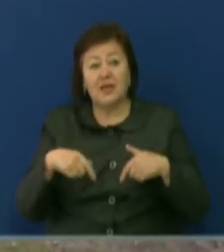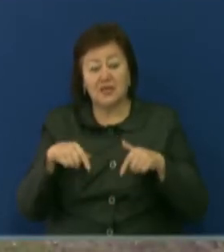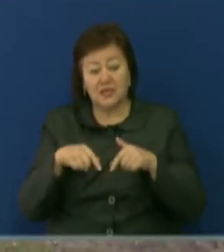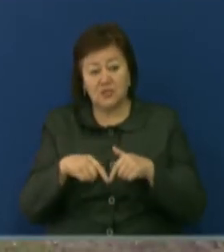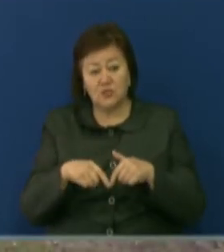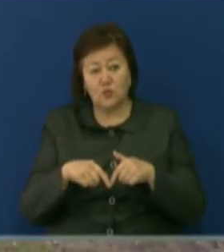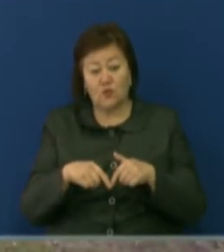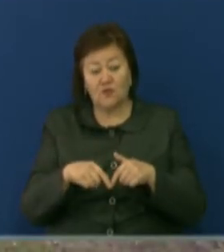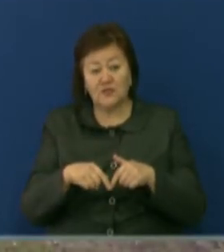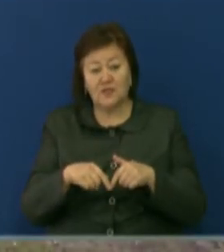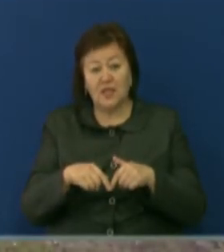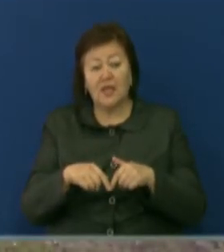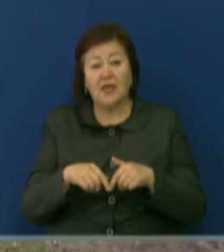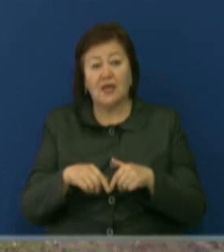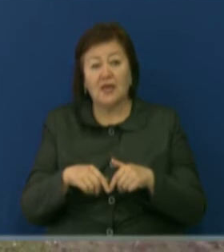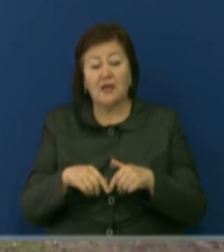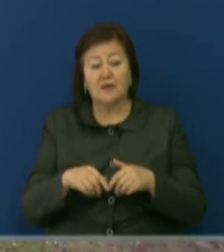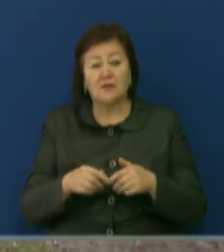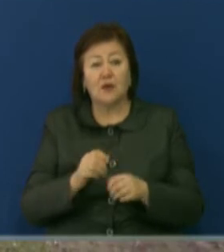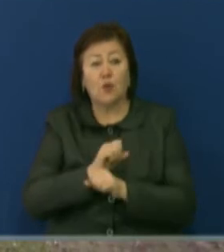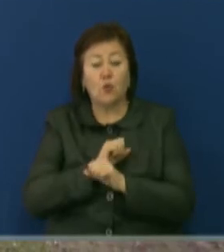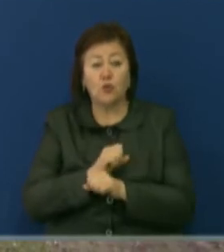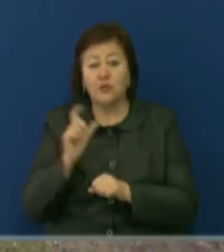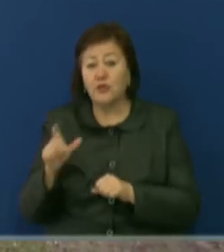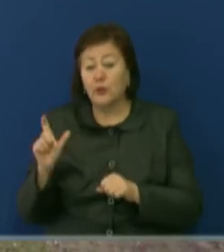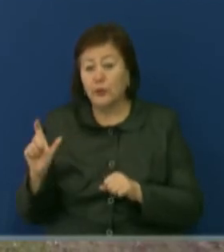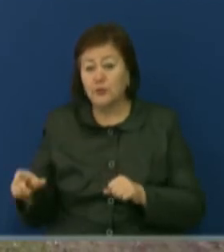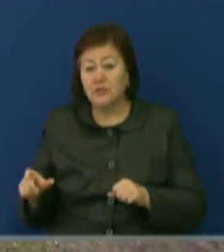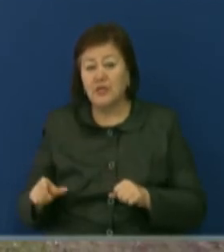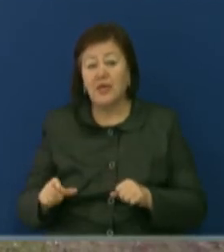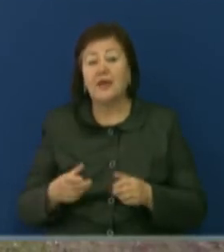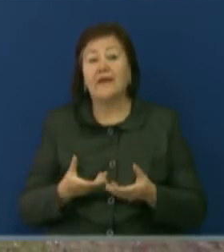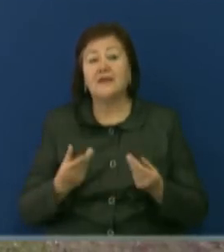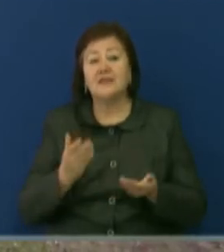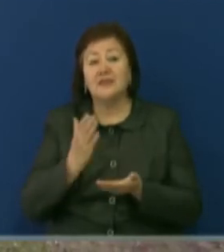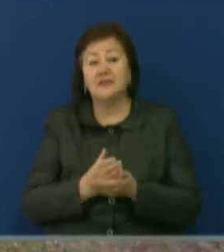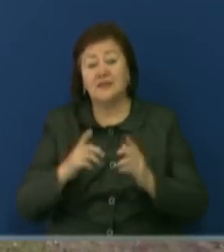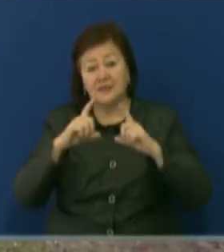Шомылуға рұқсат етілмеген орындарда рейд жүргізілді. Кенді емес материалдар комбинат ауданындағы